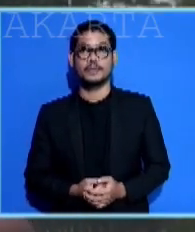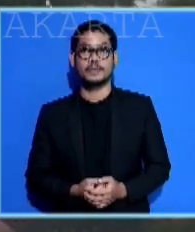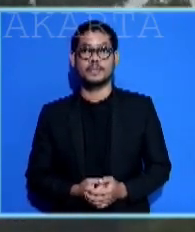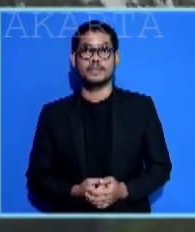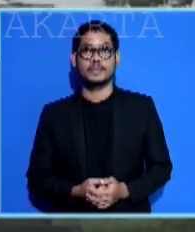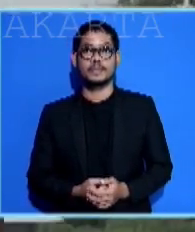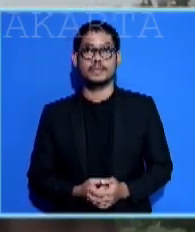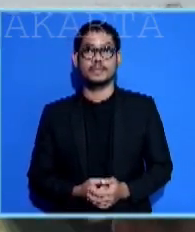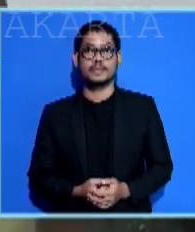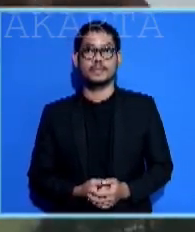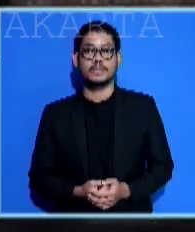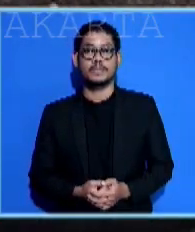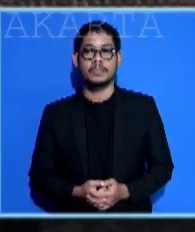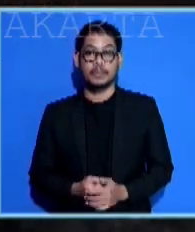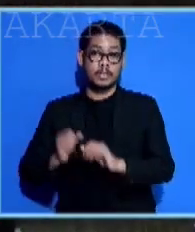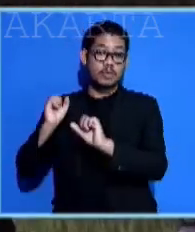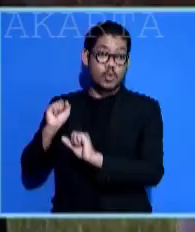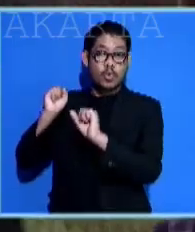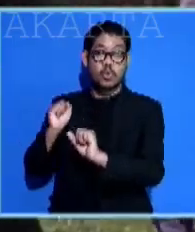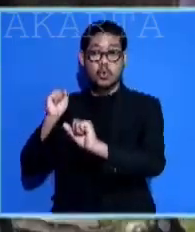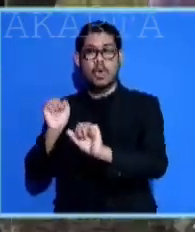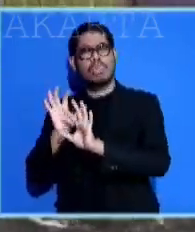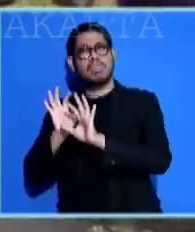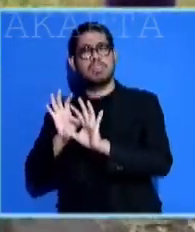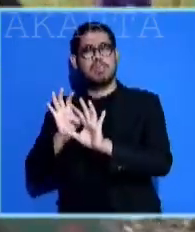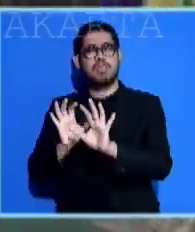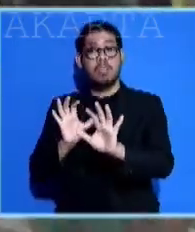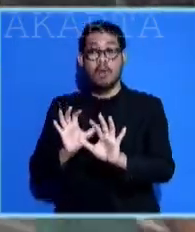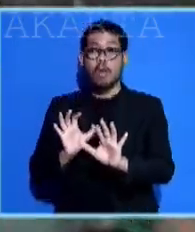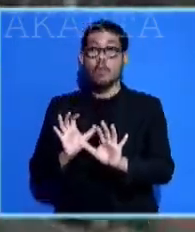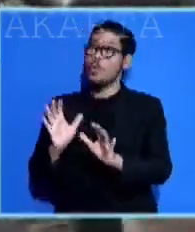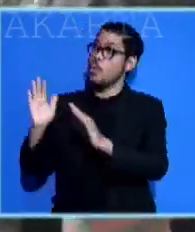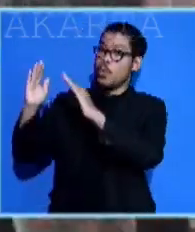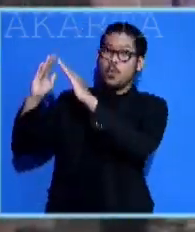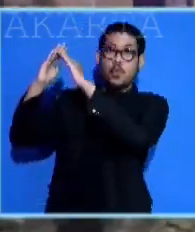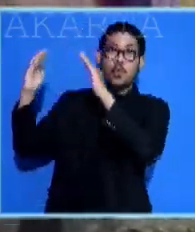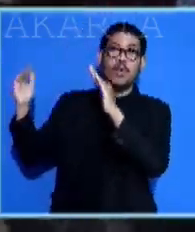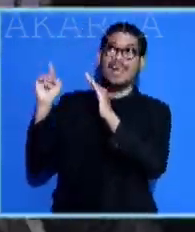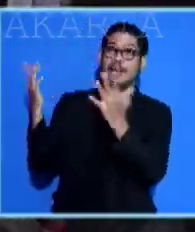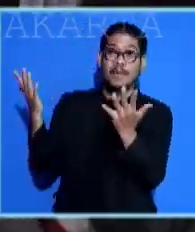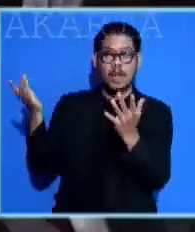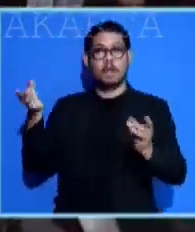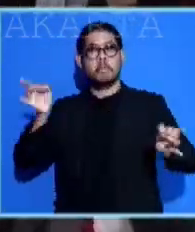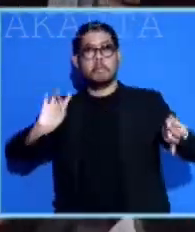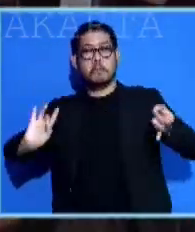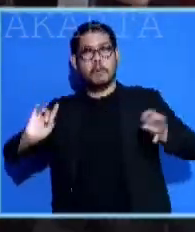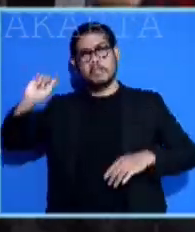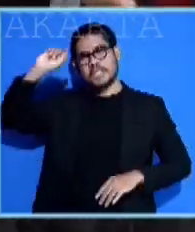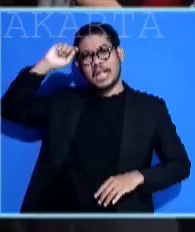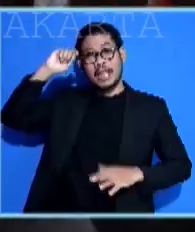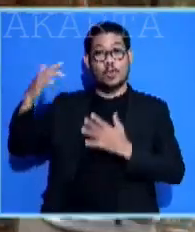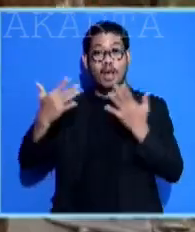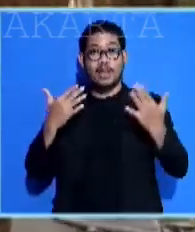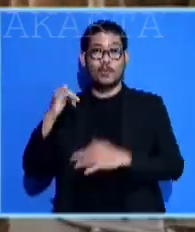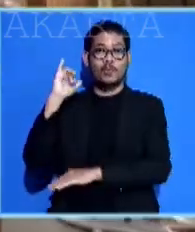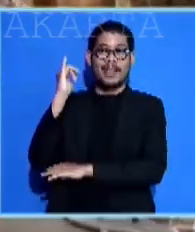Siapa sangka, ogoh-ogoh, busana kreatif, gunungan, hingga tarian yang dipersembahkan untuk memeriahkan Hari Jadi Daerah Istimewa Yogyakarta